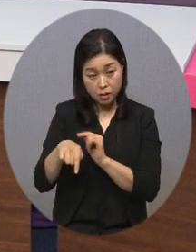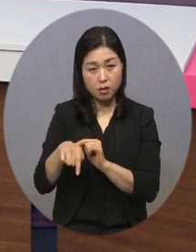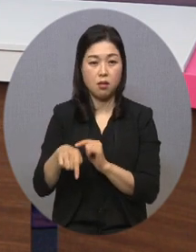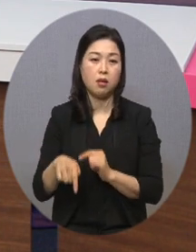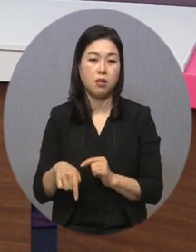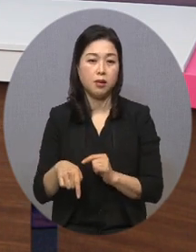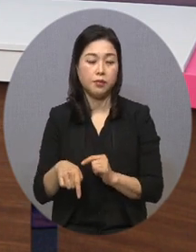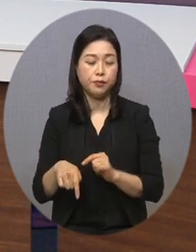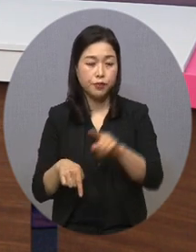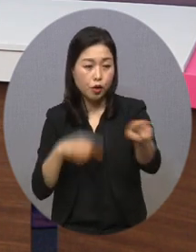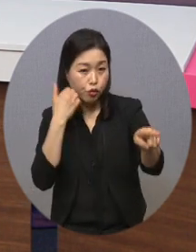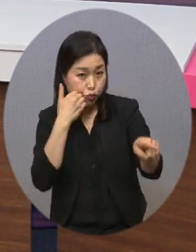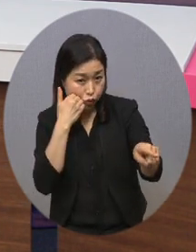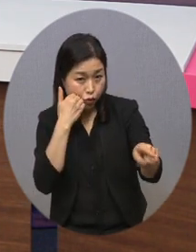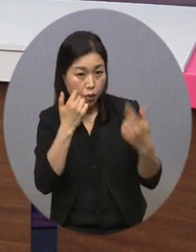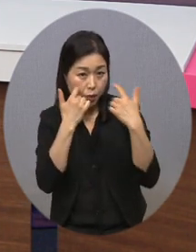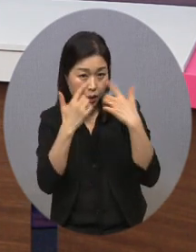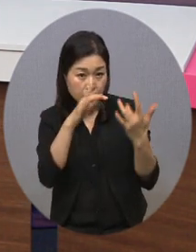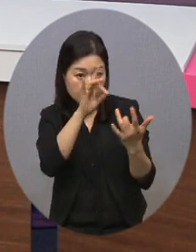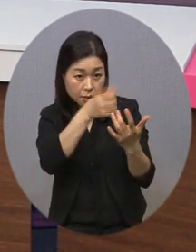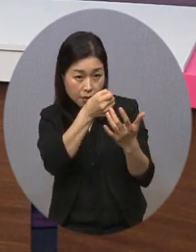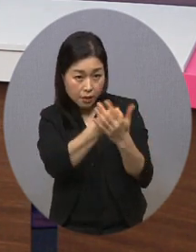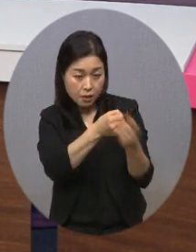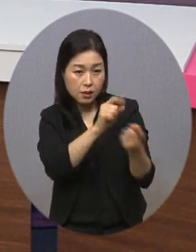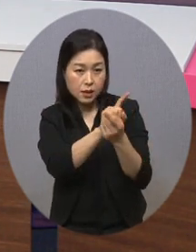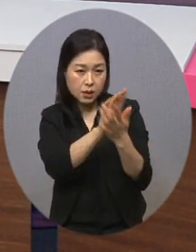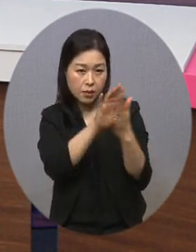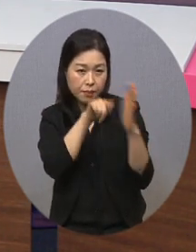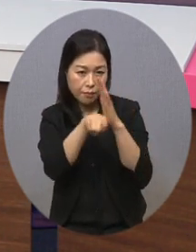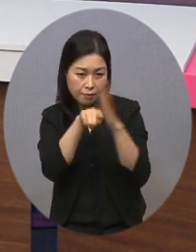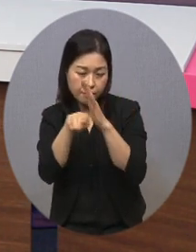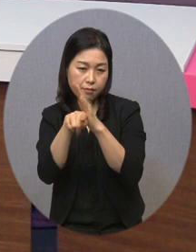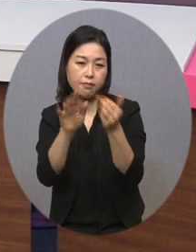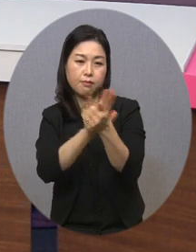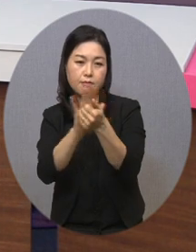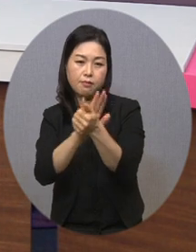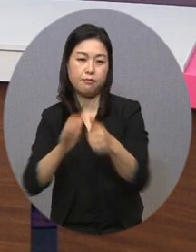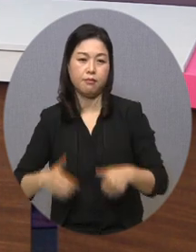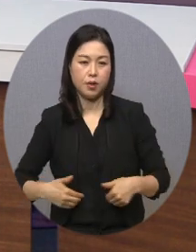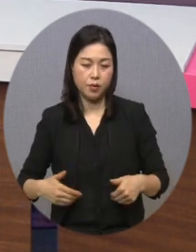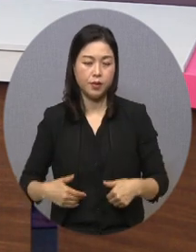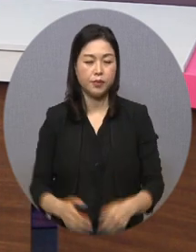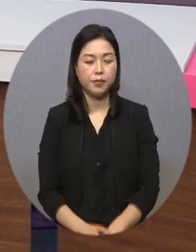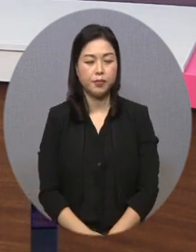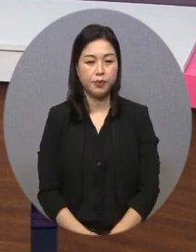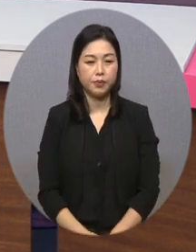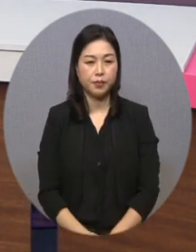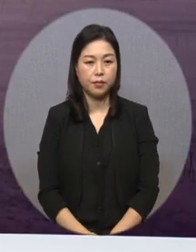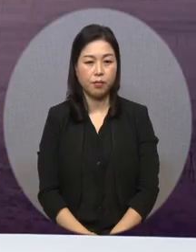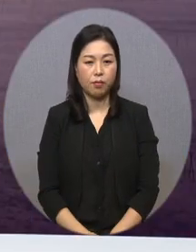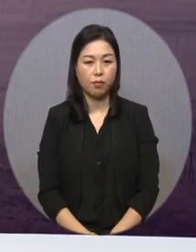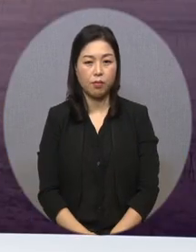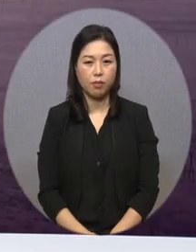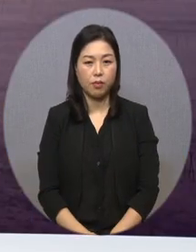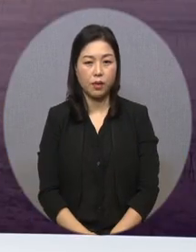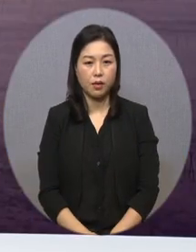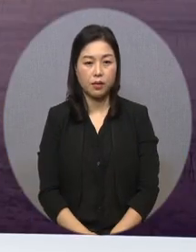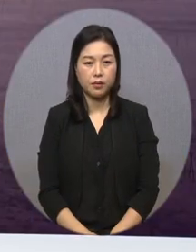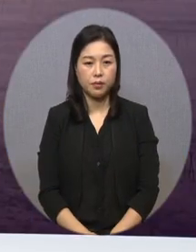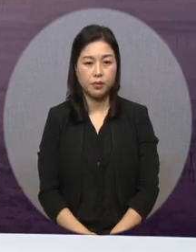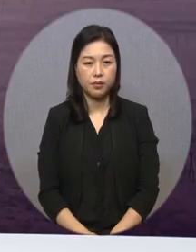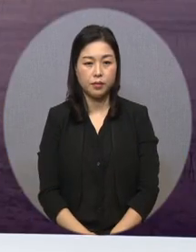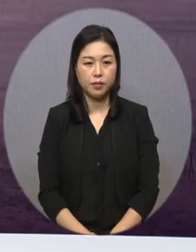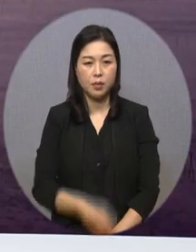구체적인 대상들을 선정해서 찾아가는 복지가 필요하다 이렇게 보여지고 있습니다. 예. 네. 네,